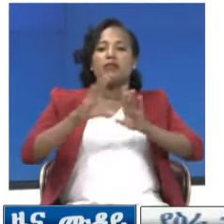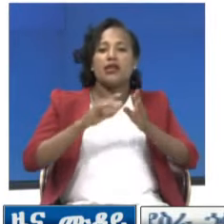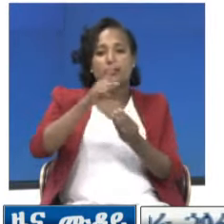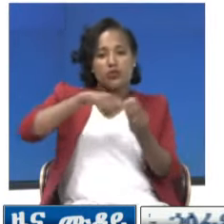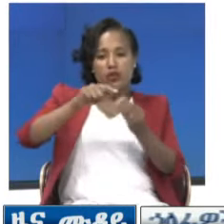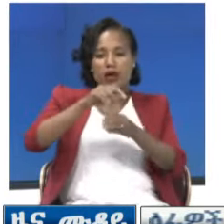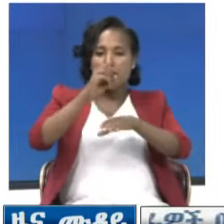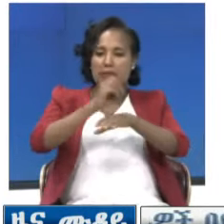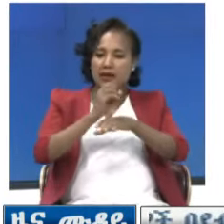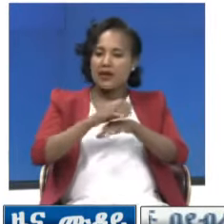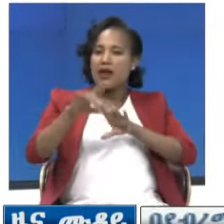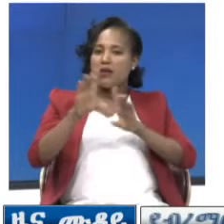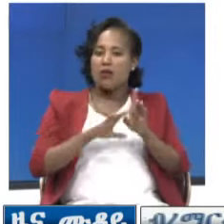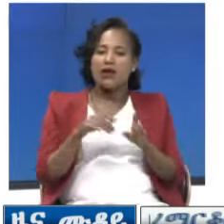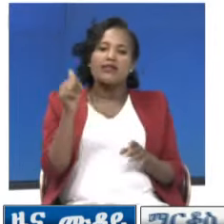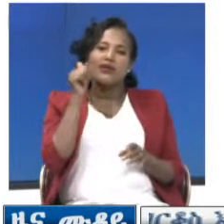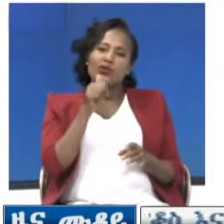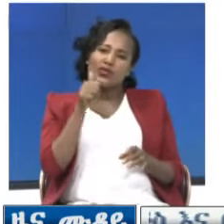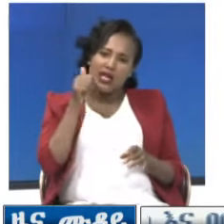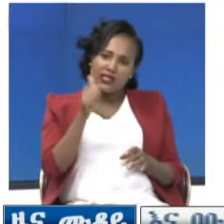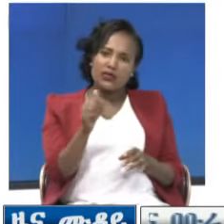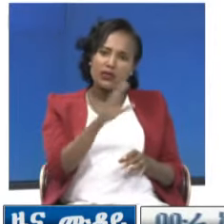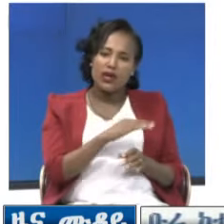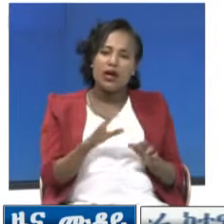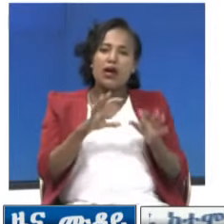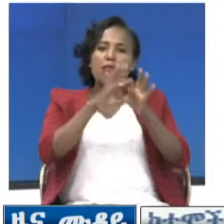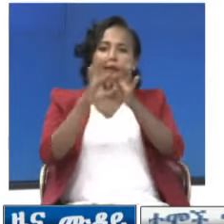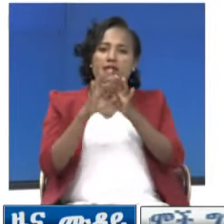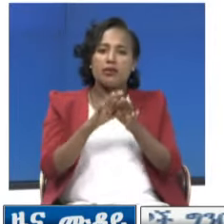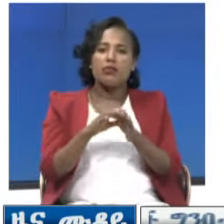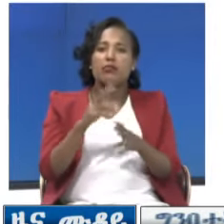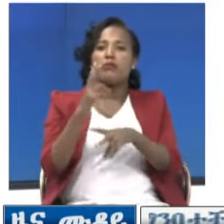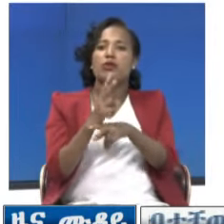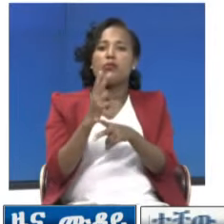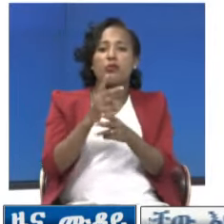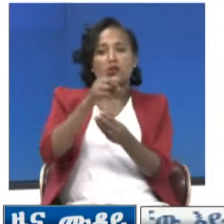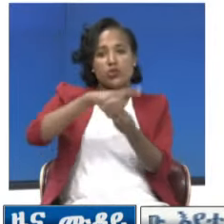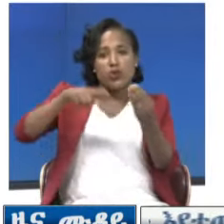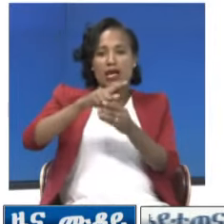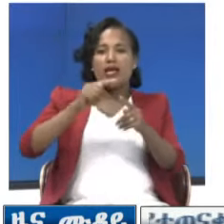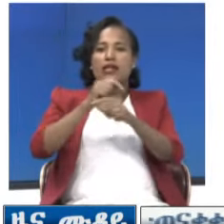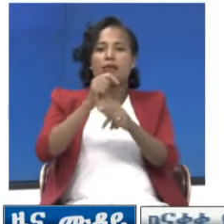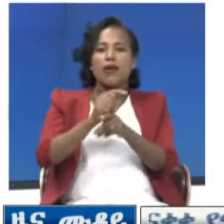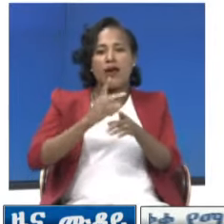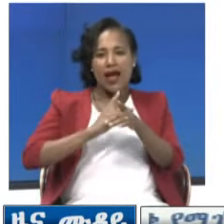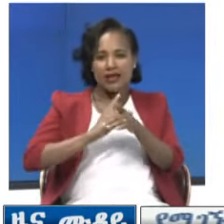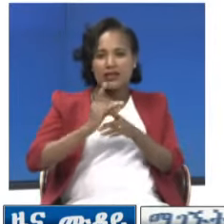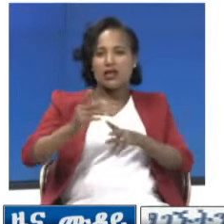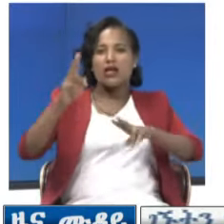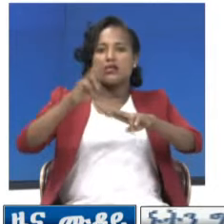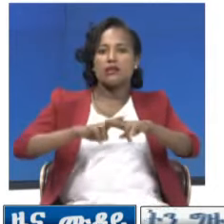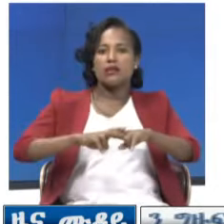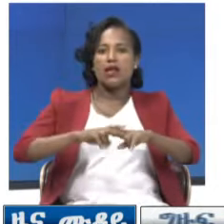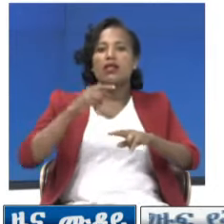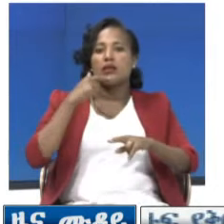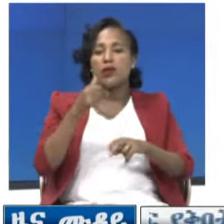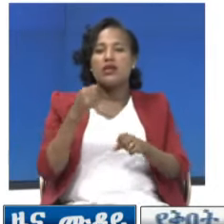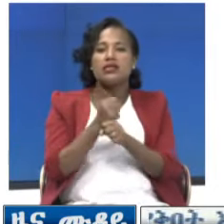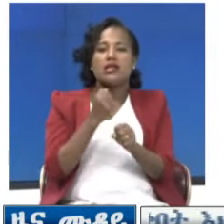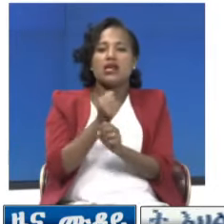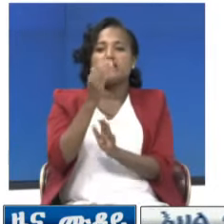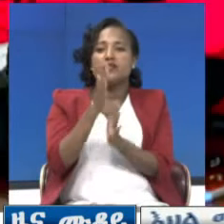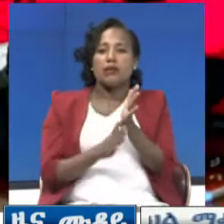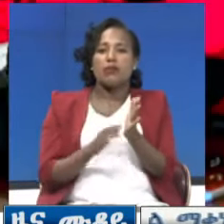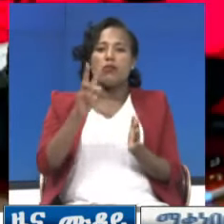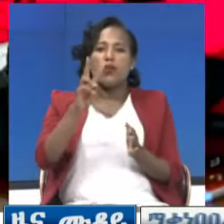ዙሪያ ምክክር አድርጓል። ሴቶች ራሳቸውንና ማህበረሰቡን በሚጠብቁበት ዙሪያ ተግባራዊ አቅጣጫ ያስቀምጣልም ተብሏል። ስራ